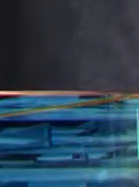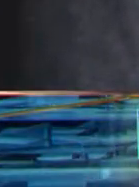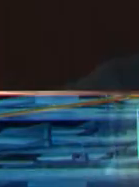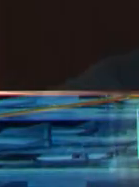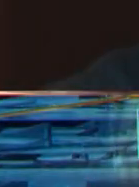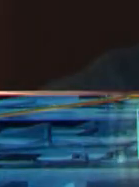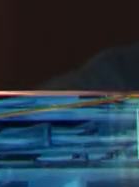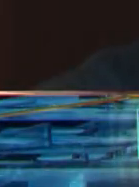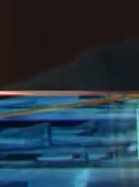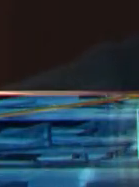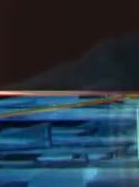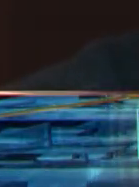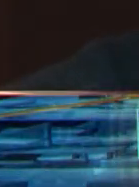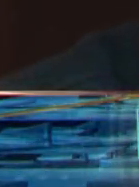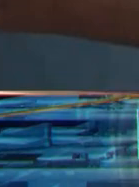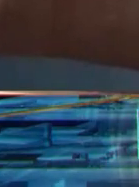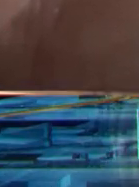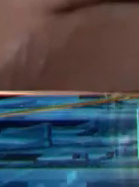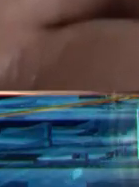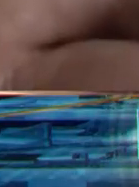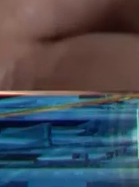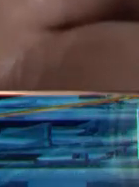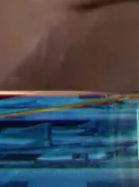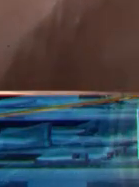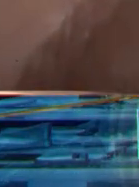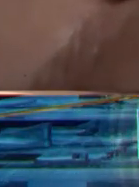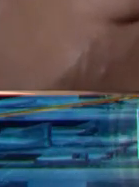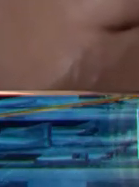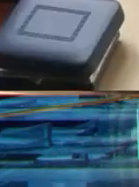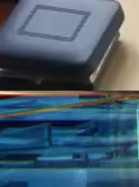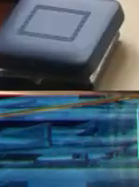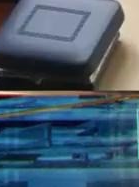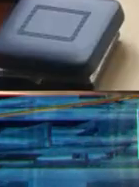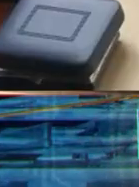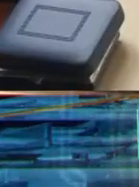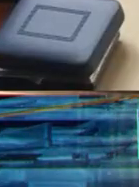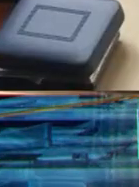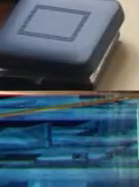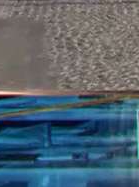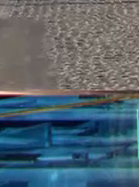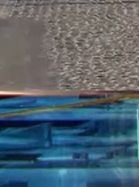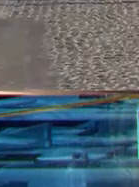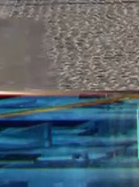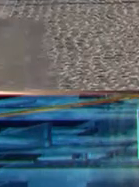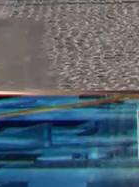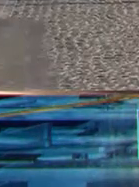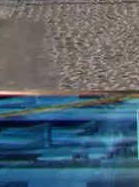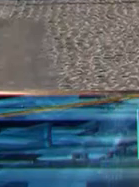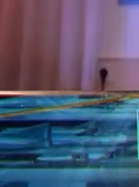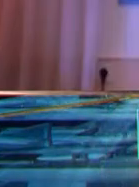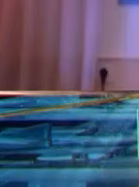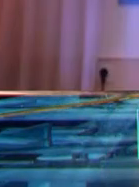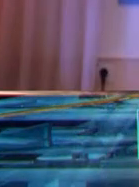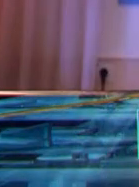Қылғылам шебері Анар Абжановаға ақыштан жақсы хабар жетті. 85 мемлекеттен 5 мыңдай суретші қатысқан халықаралық